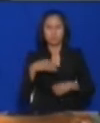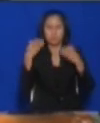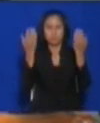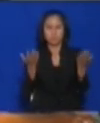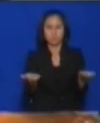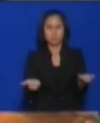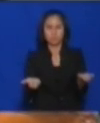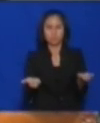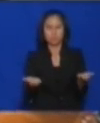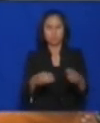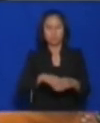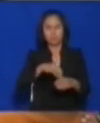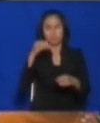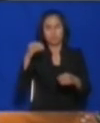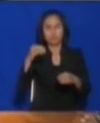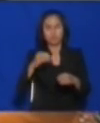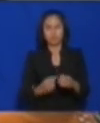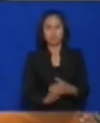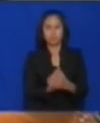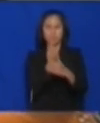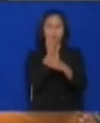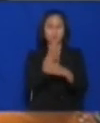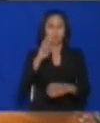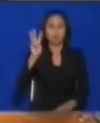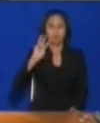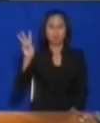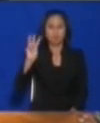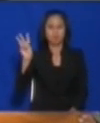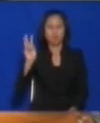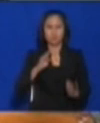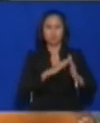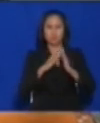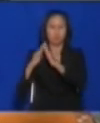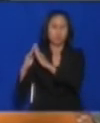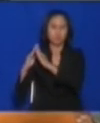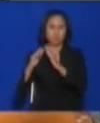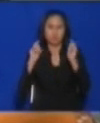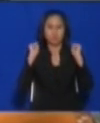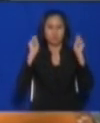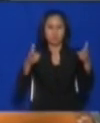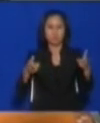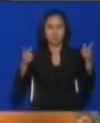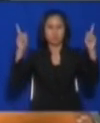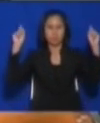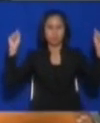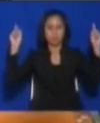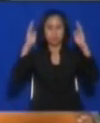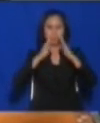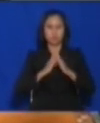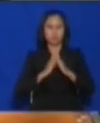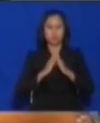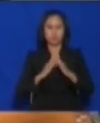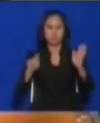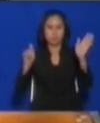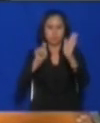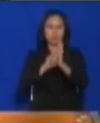paslon walikota dan wakil walikota Tegal melalui acara debat terbuka dengan tema